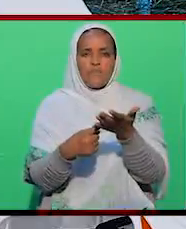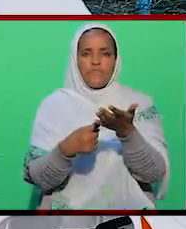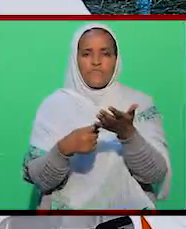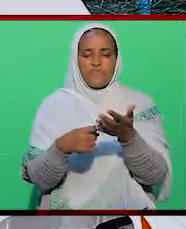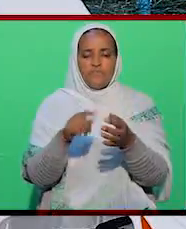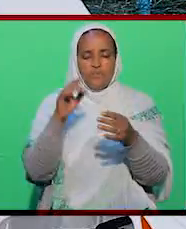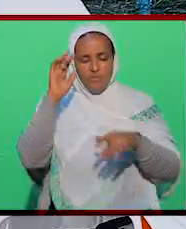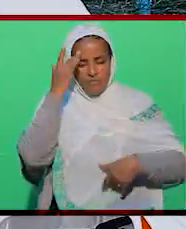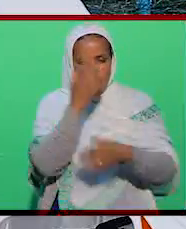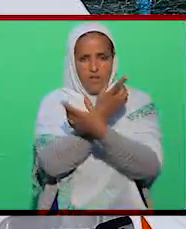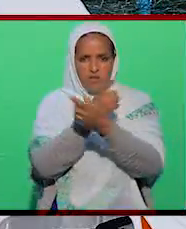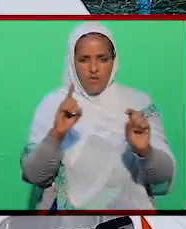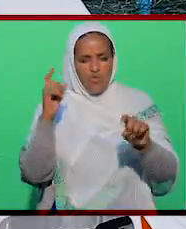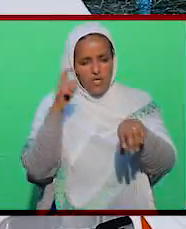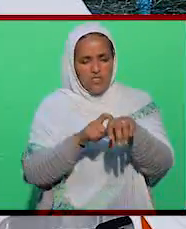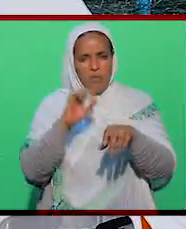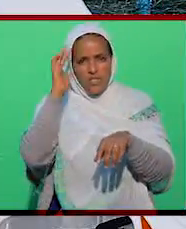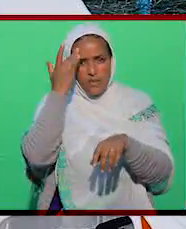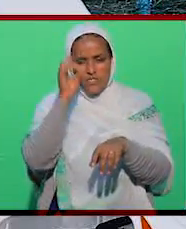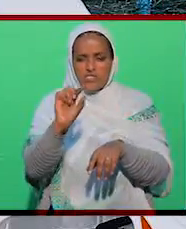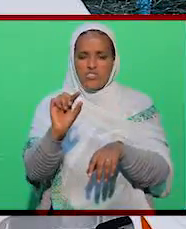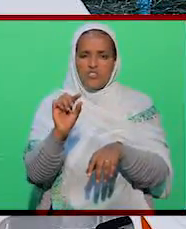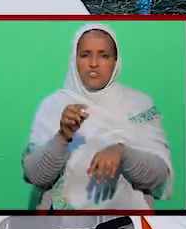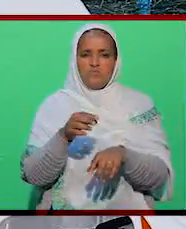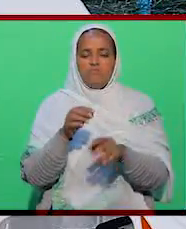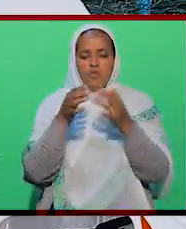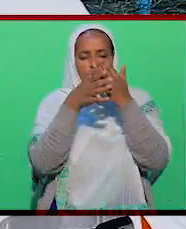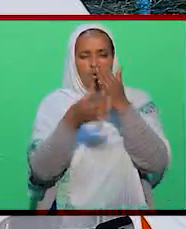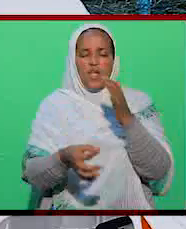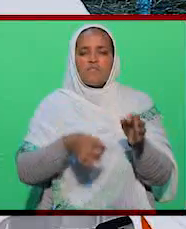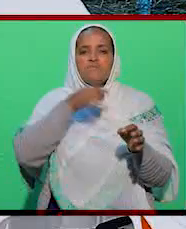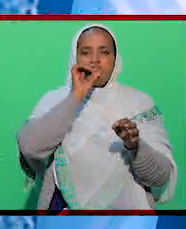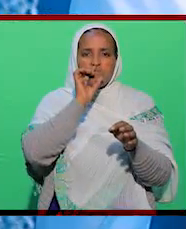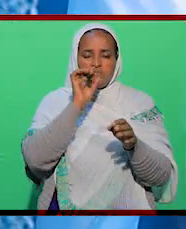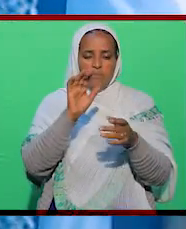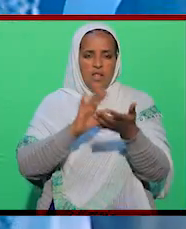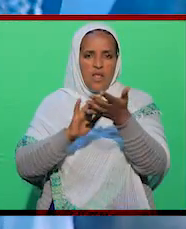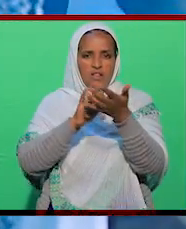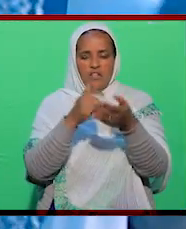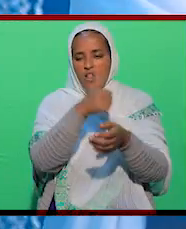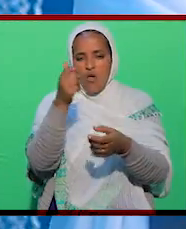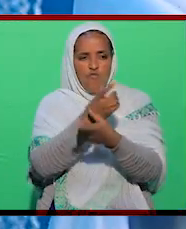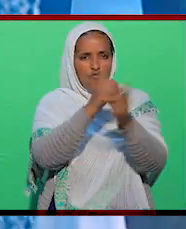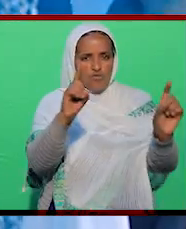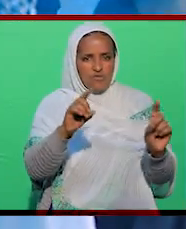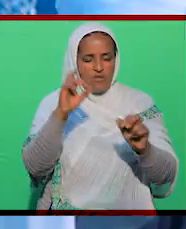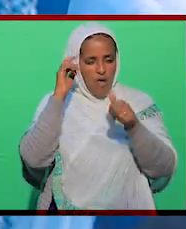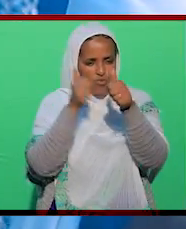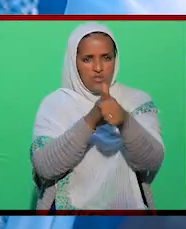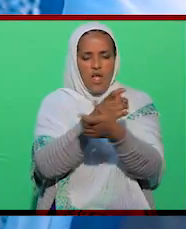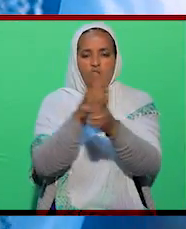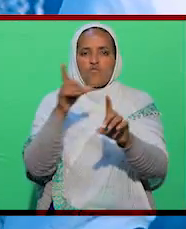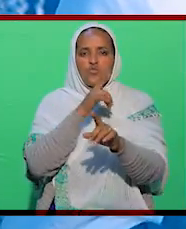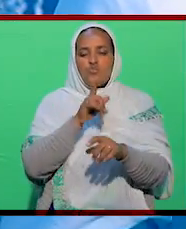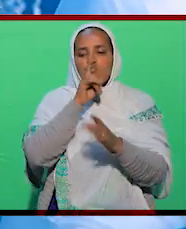ስለ በእንተ ደዌ ከዘዘልፍ ስለ ሁልጊዜ መታመም ትንሽ የወይን ጠጅ ጠጣ እንደ መድኃኒት ነው ያለው። ቅዱስ ጳውሎስ ሌላውን እየፈወሰ ደቀ መዝሙሩ